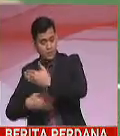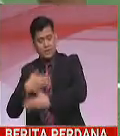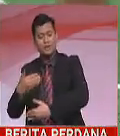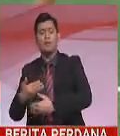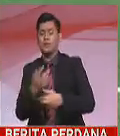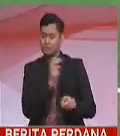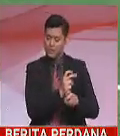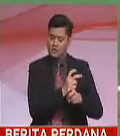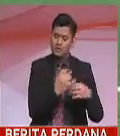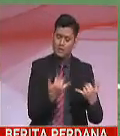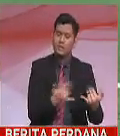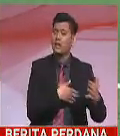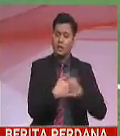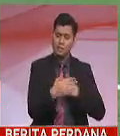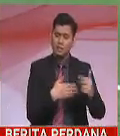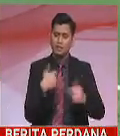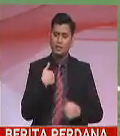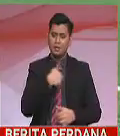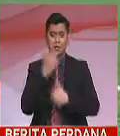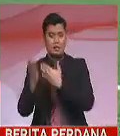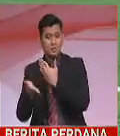susah masa kemudian. So biar kita